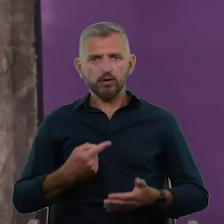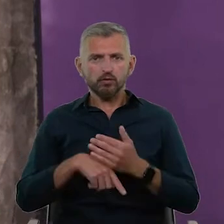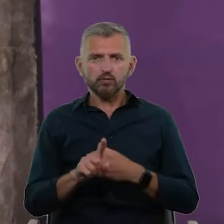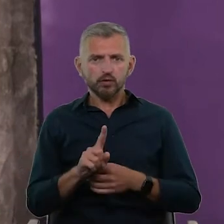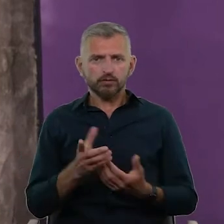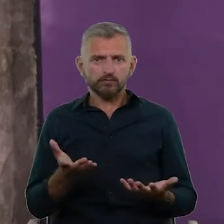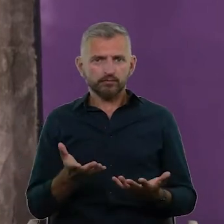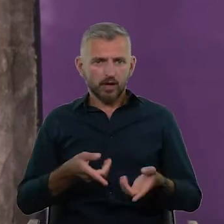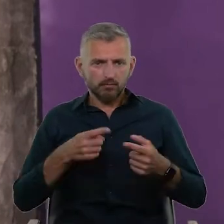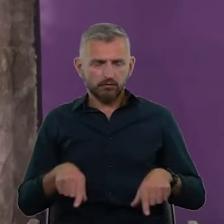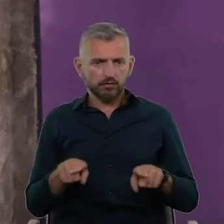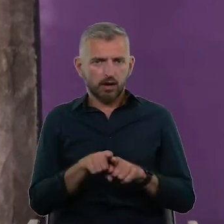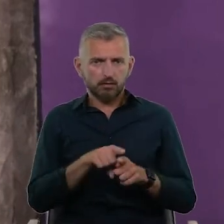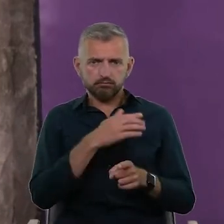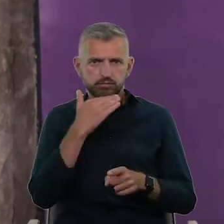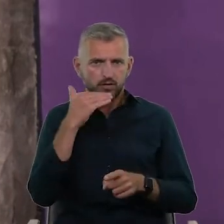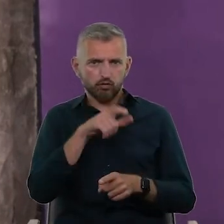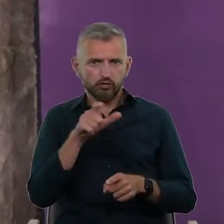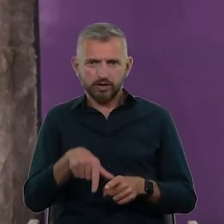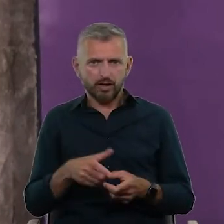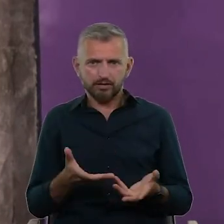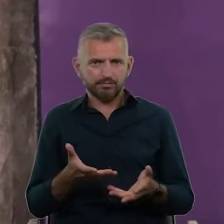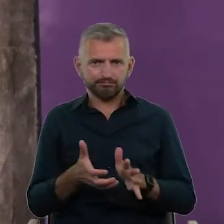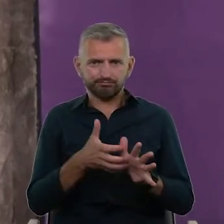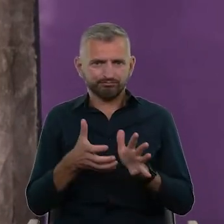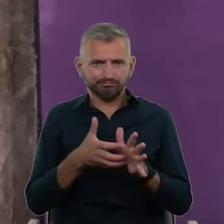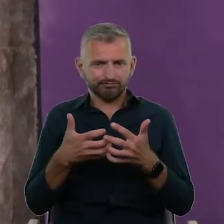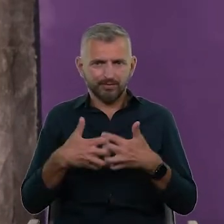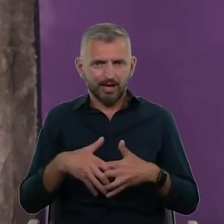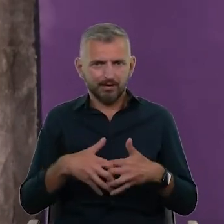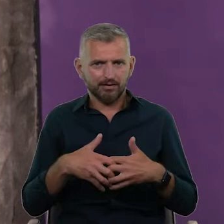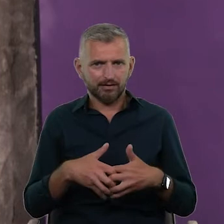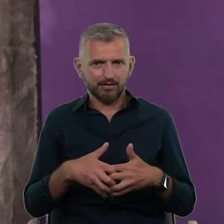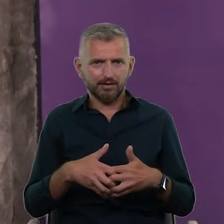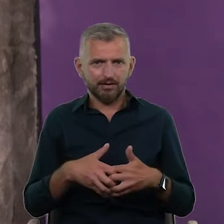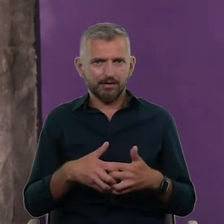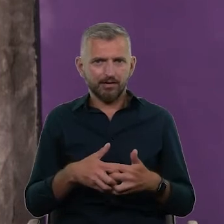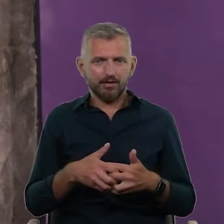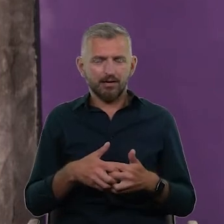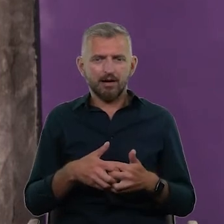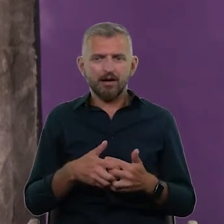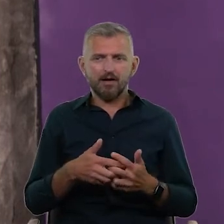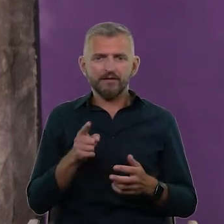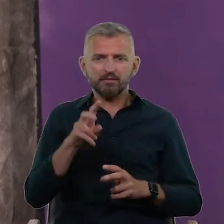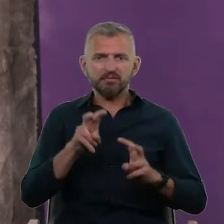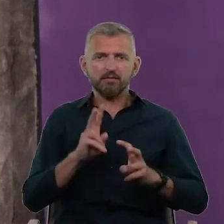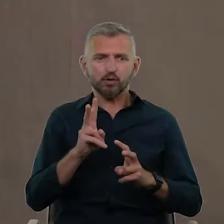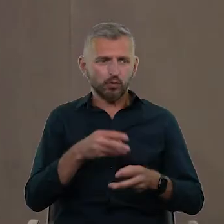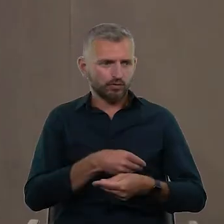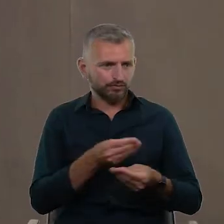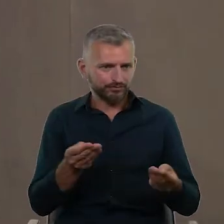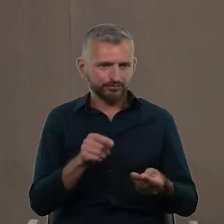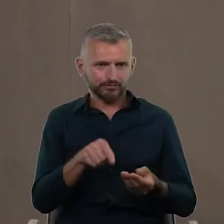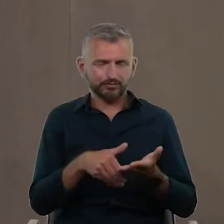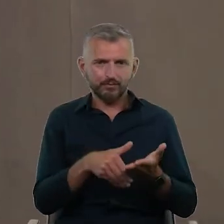ну насправді на таку велику кількість це не стає того, що є в наявності тих підприємств, які забезпечують їм цей побут і